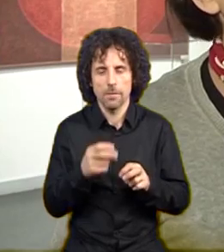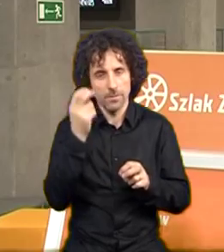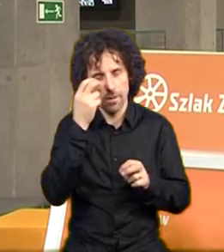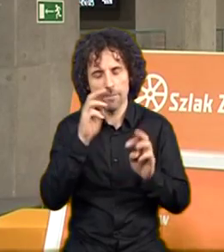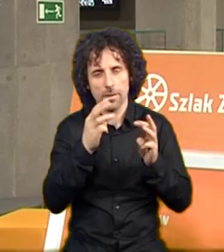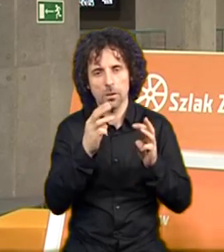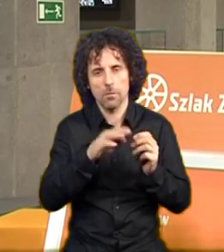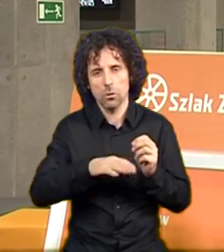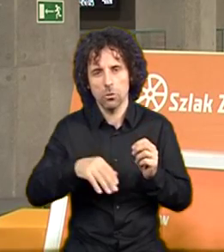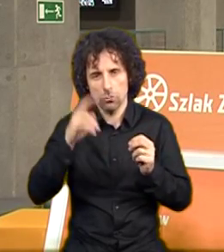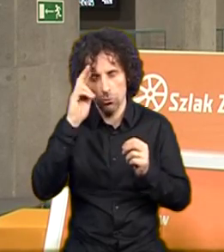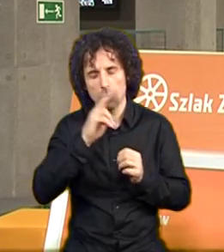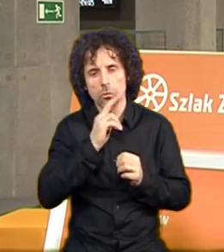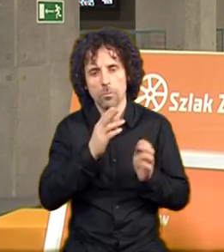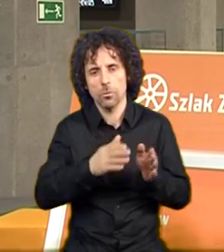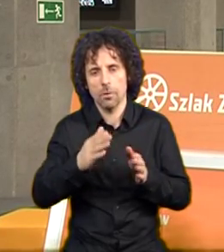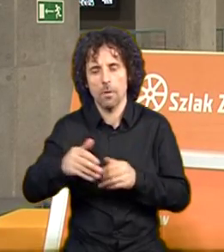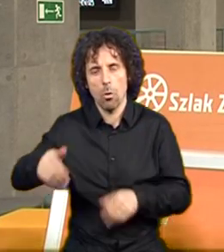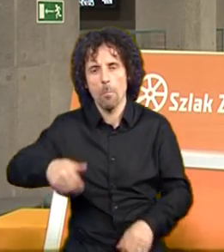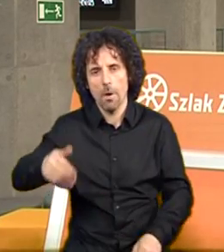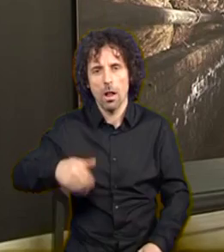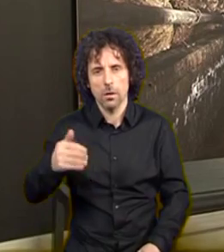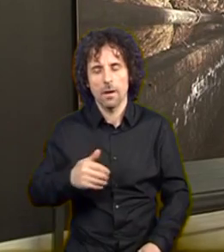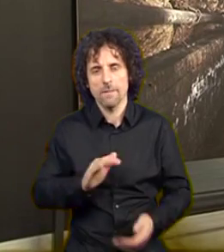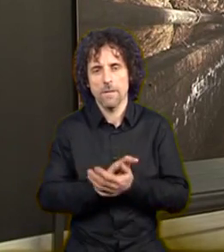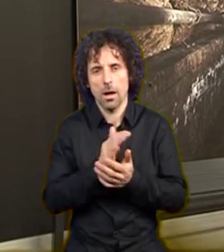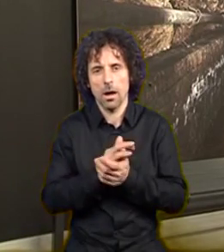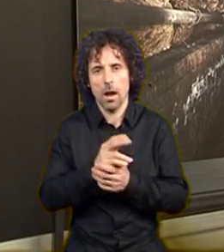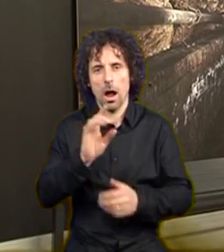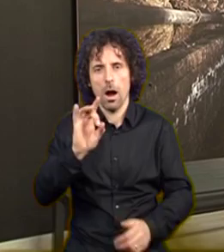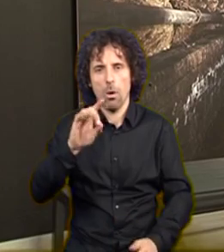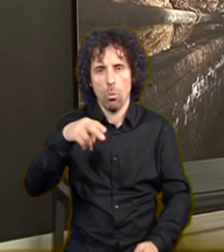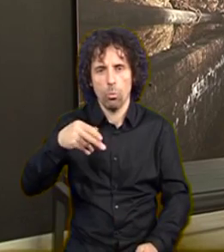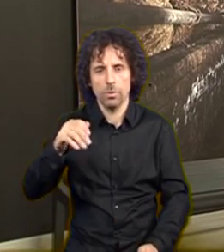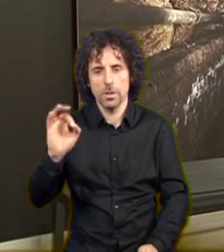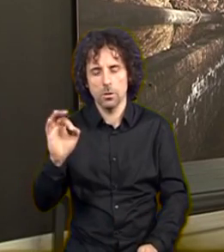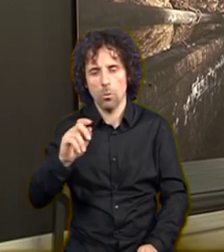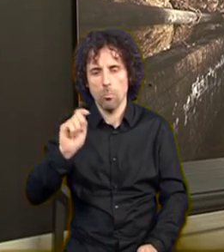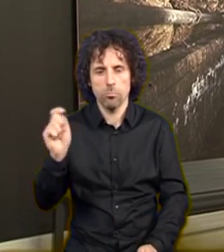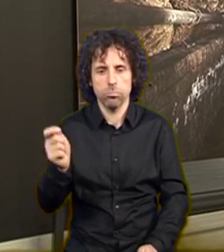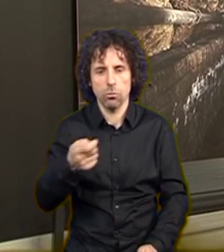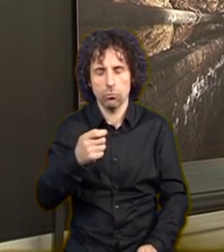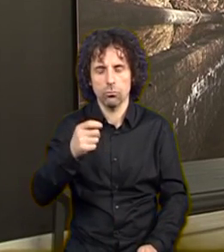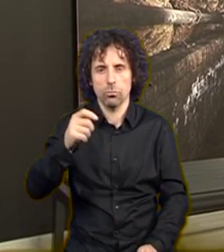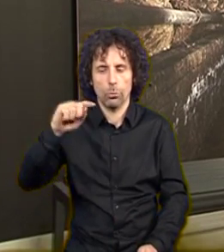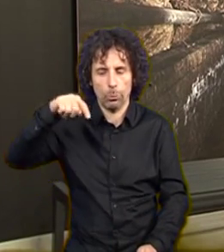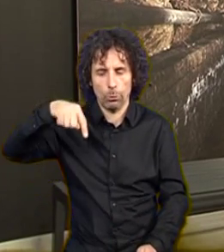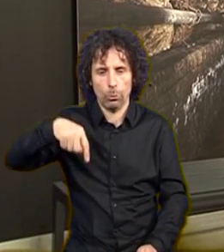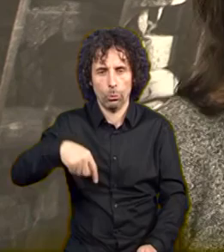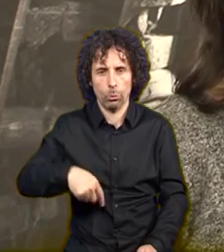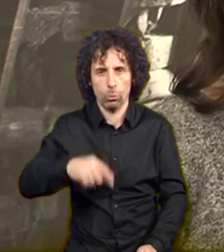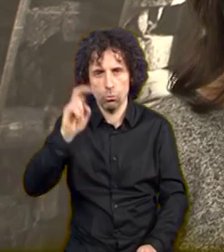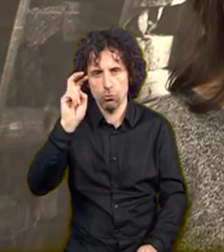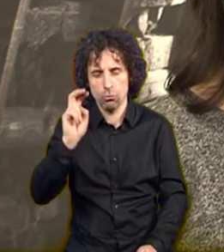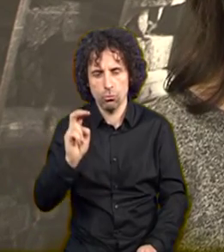bierze śnieg. Ciekawe warsztaty dla dzieci i rodziców przygotowała także kopalnia węgla kamiennego Gójdo. Będzie to podróż na planetę G320,